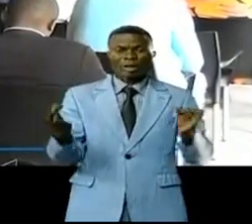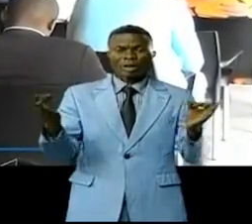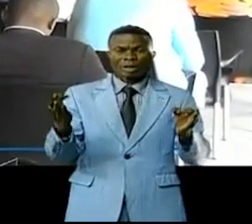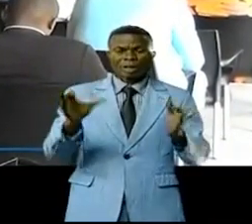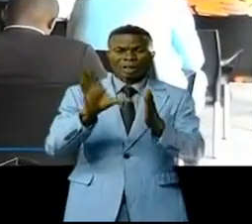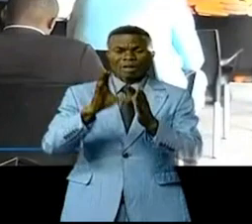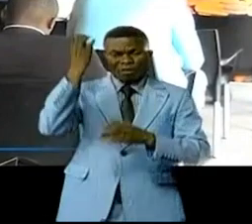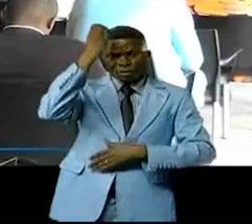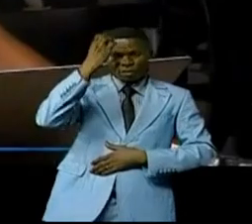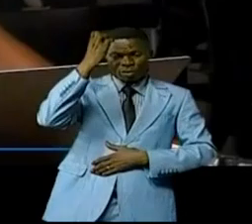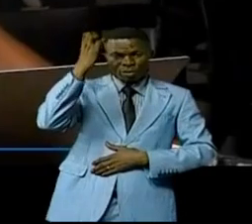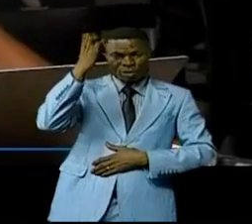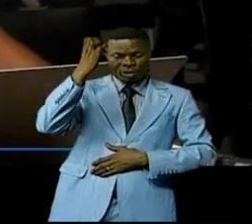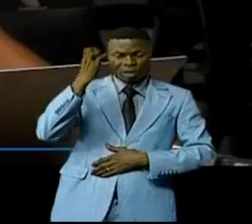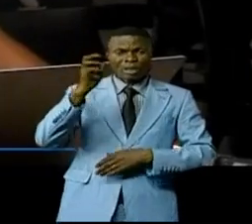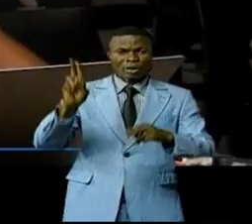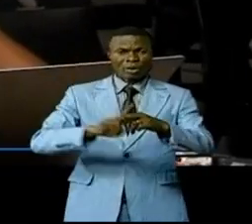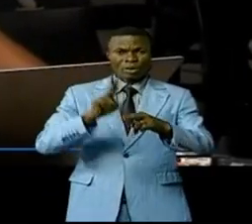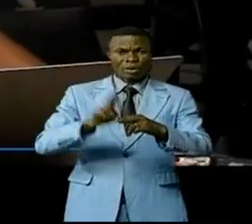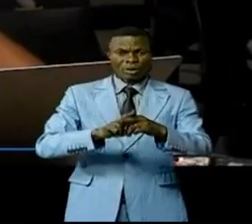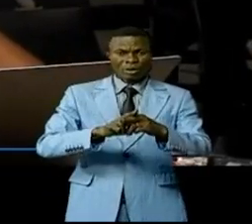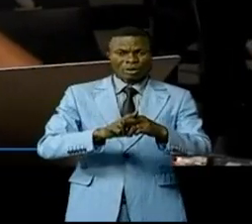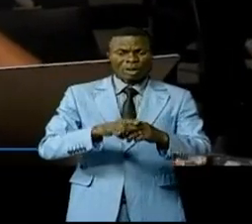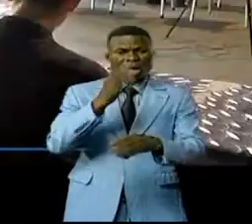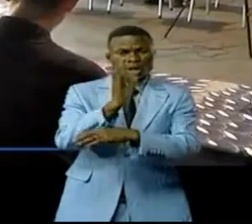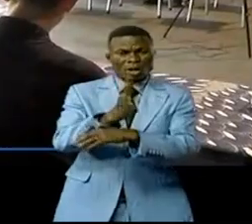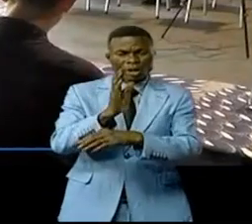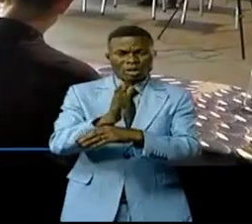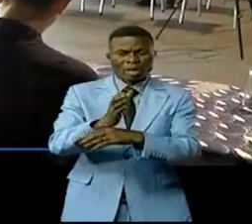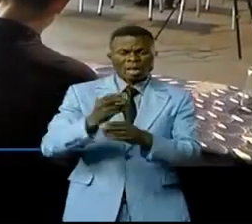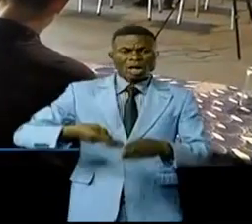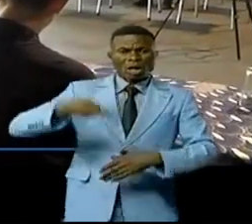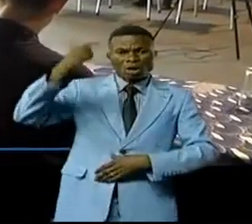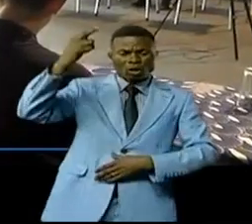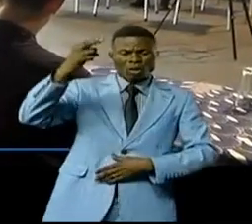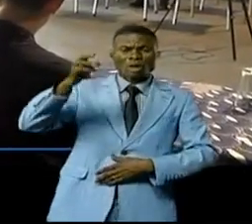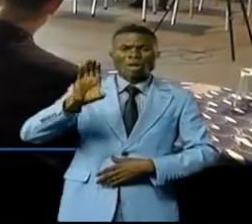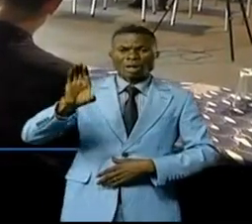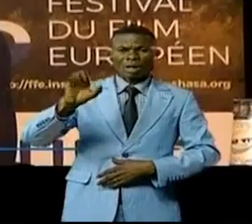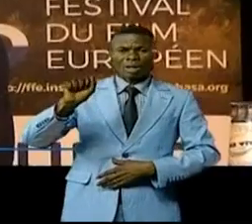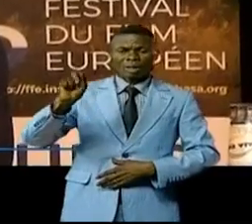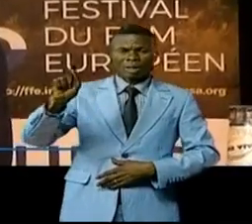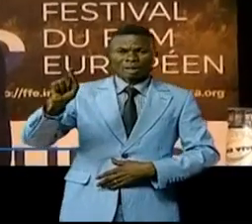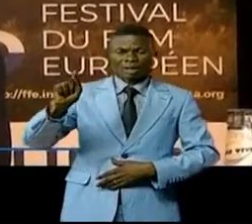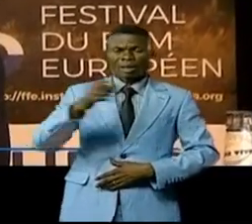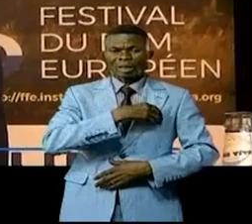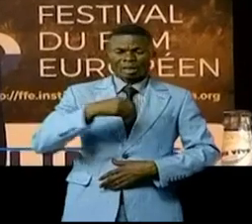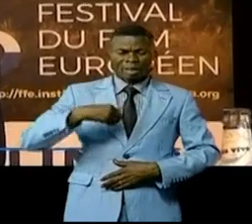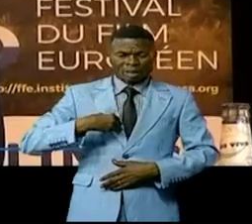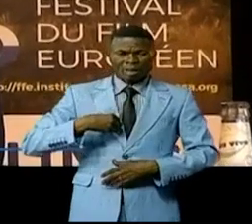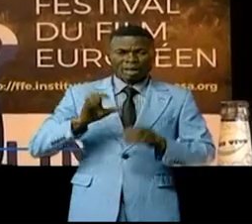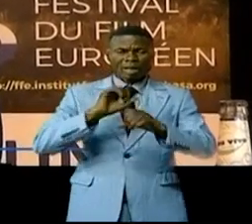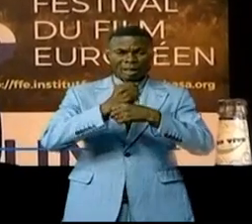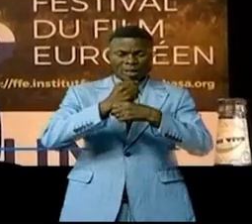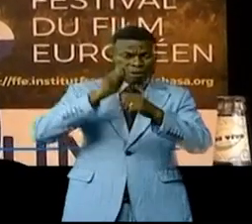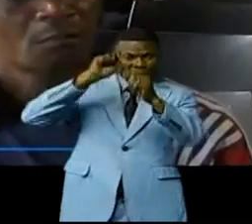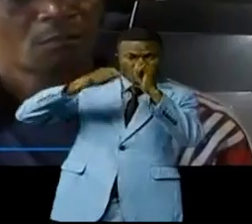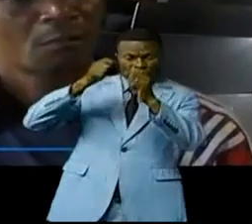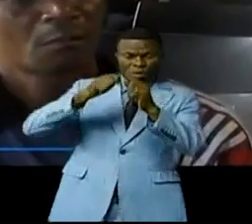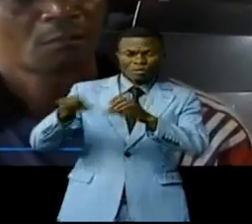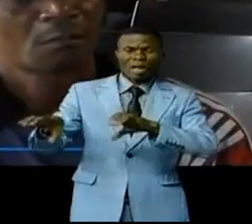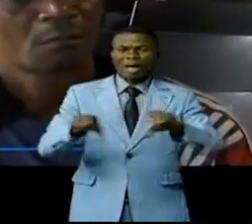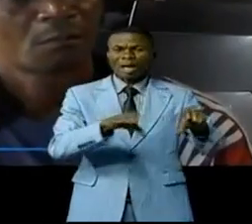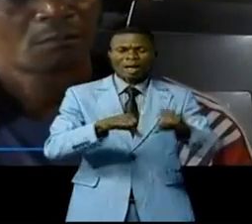film européen mettra en exergue l'actrice française de renom Catherine Froh et la productrice et réalisatrice de films et